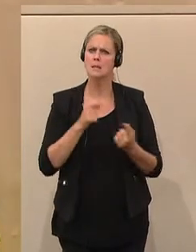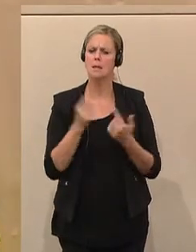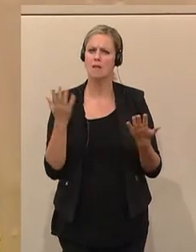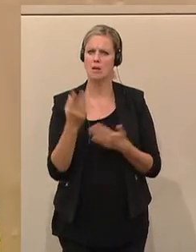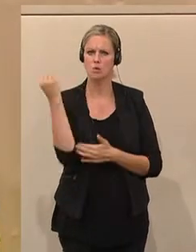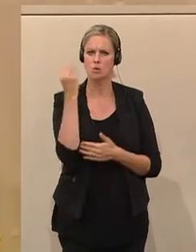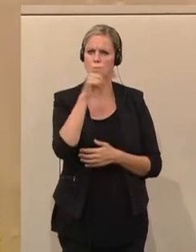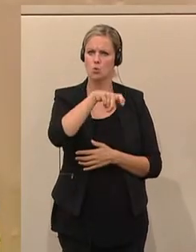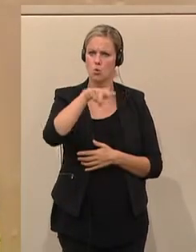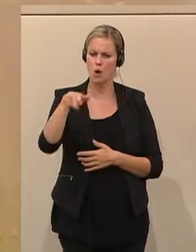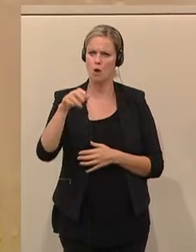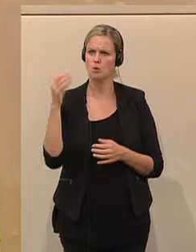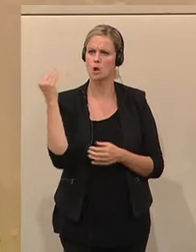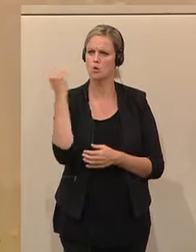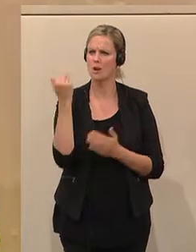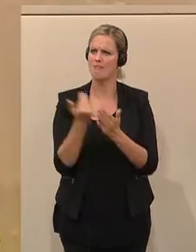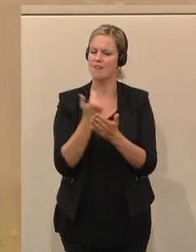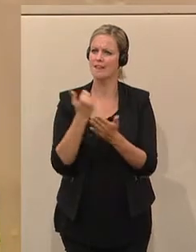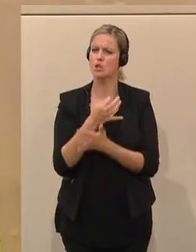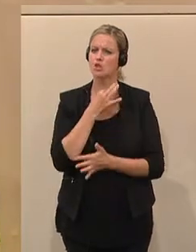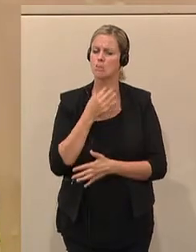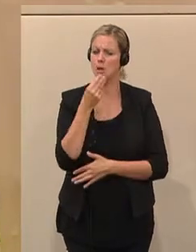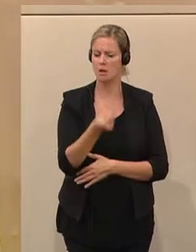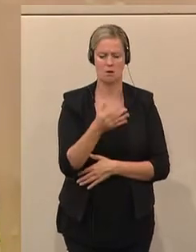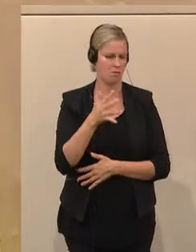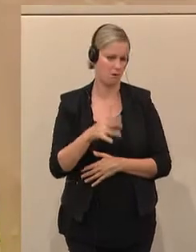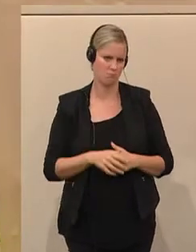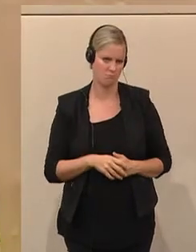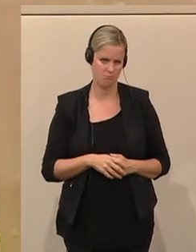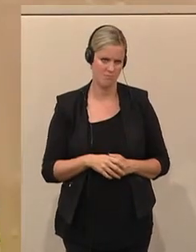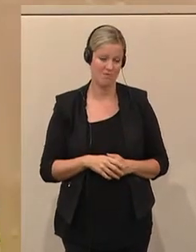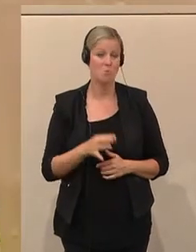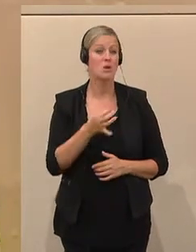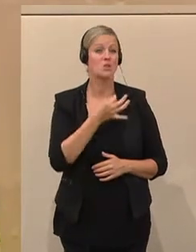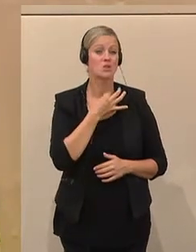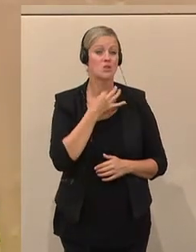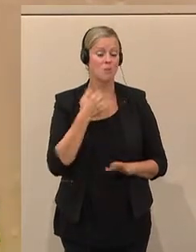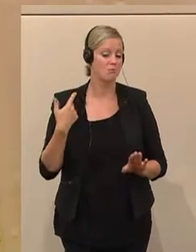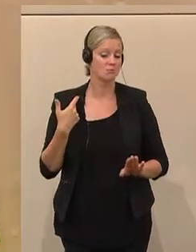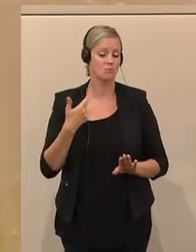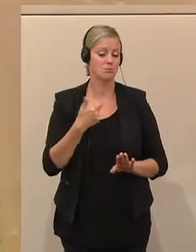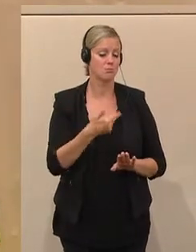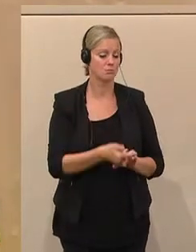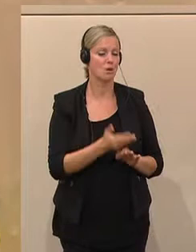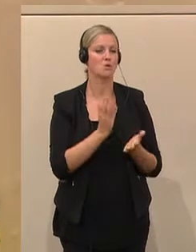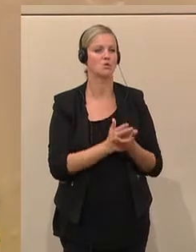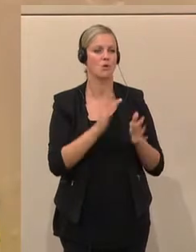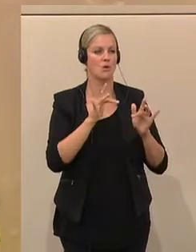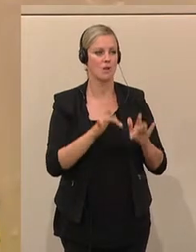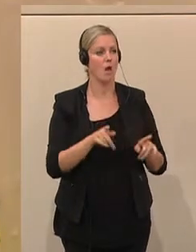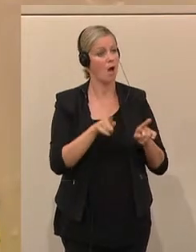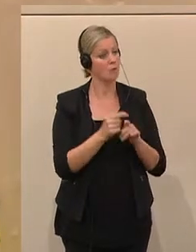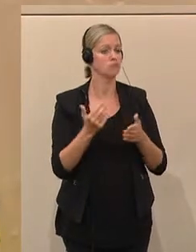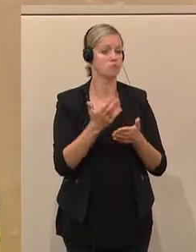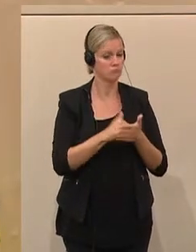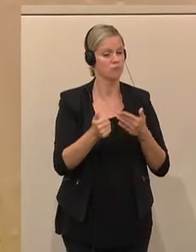und Schülern oder der Schülervertretung eine Stimme zu geben. Denn diese Stimme hatten sie bis dato schon. Und sie haben sie auch genutzt,